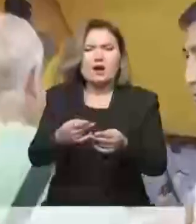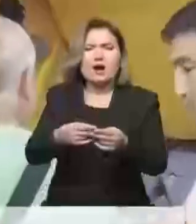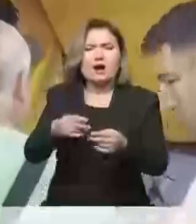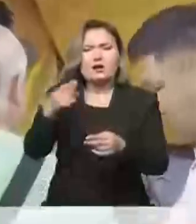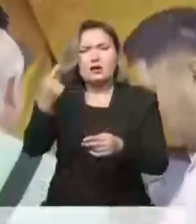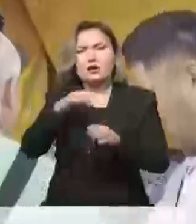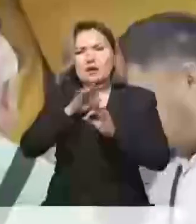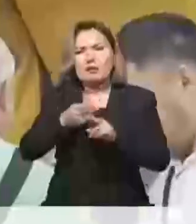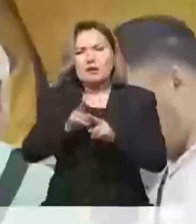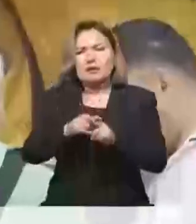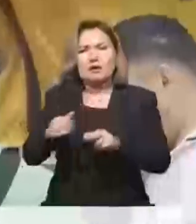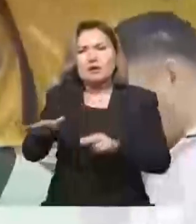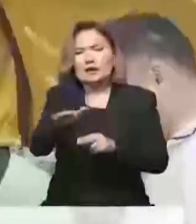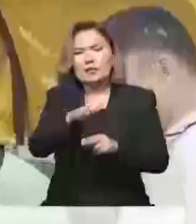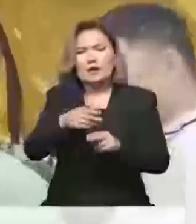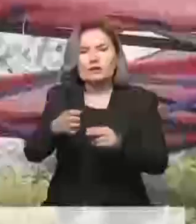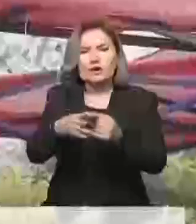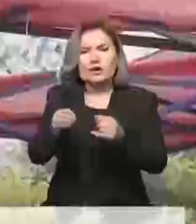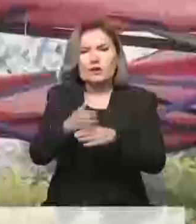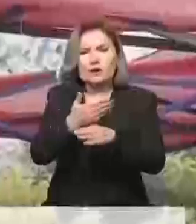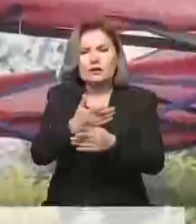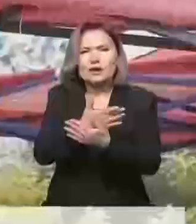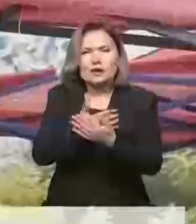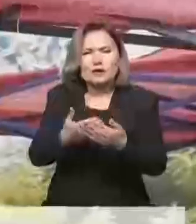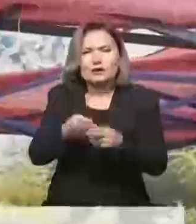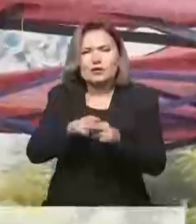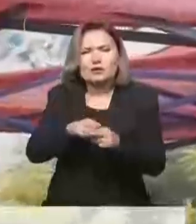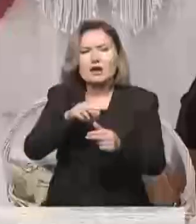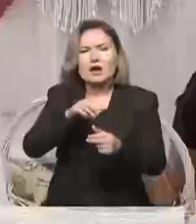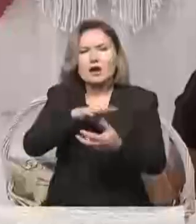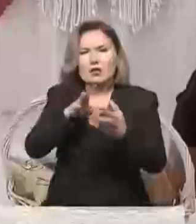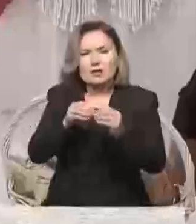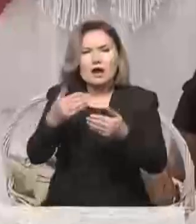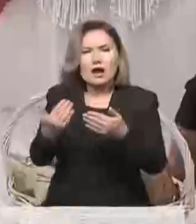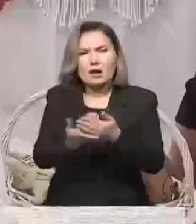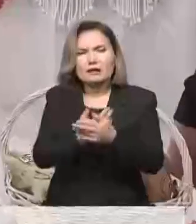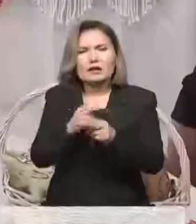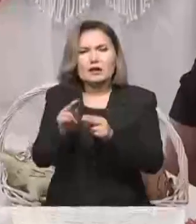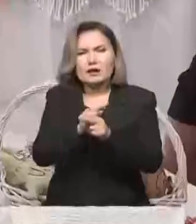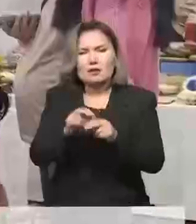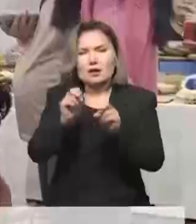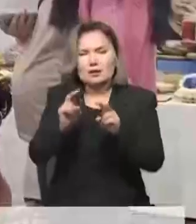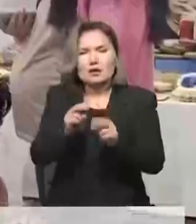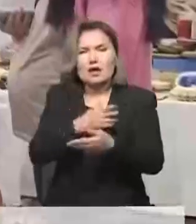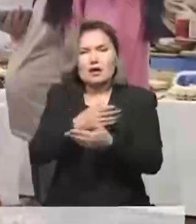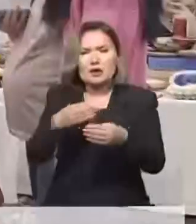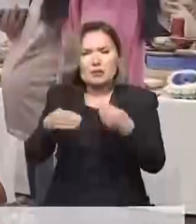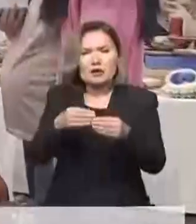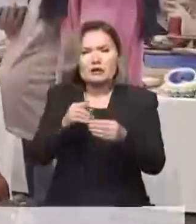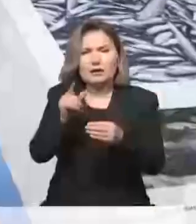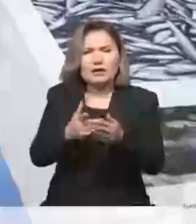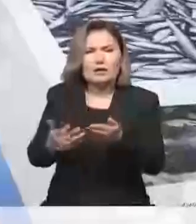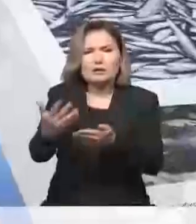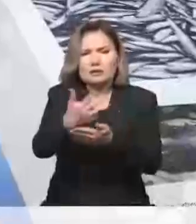Ұйымдастырушылар амфитеатр жағажайын бірнеше участокқа бөліп, түрлі түсті шатырлар орнатқан. Сол жерде қайта өңделетін қалдықтарды қажетке жаратуға баулайтын шеберлік